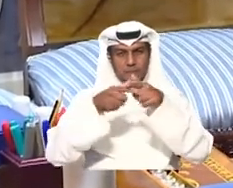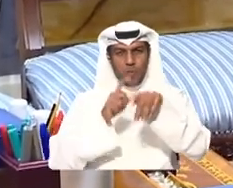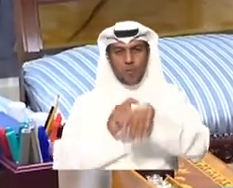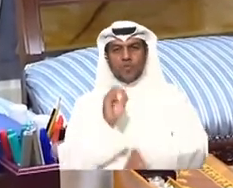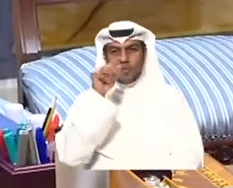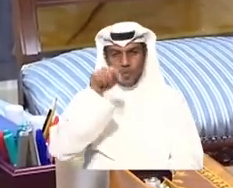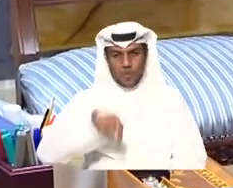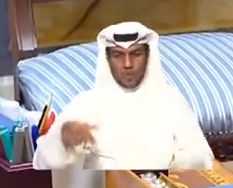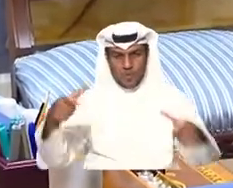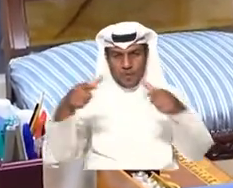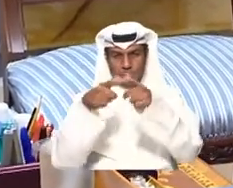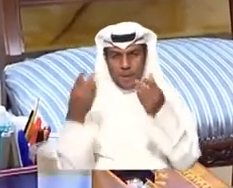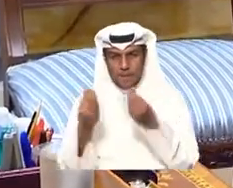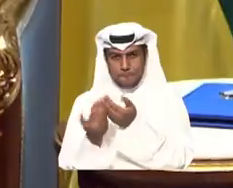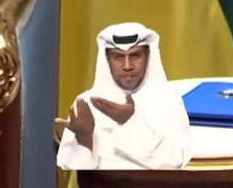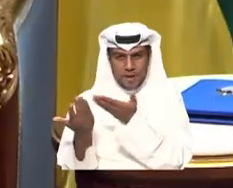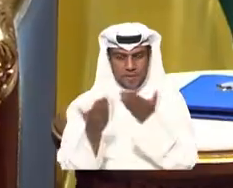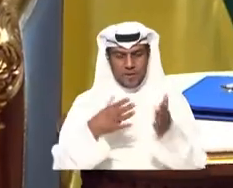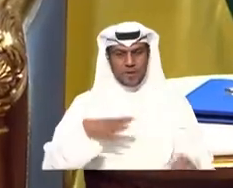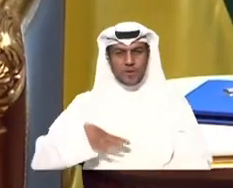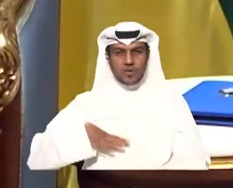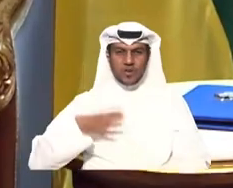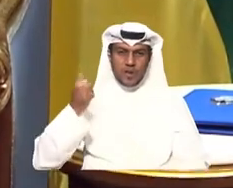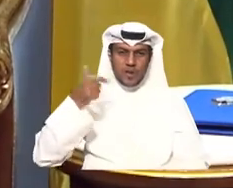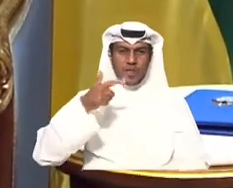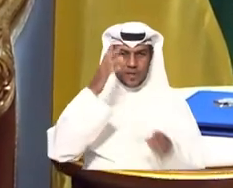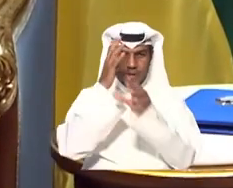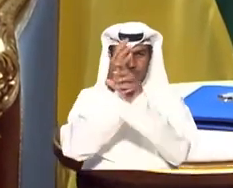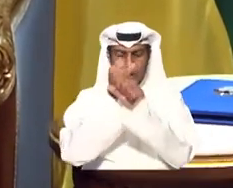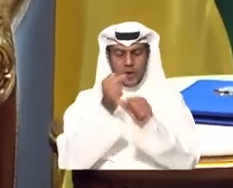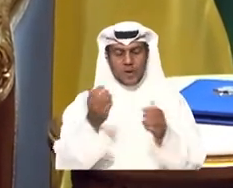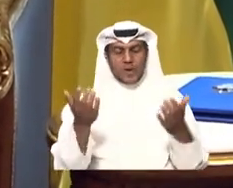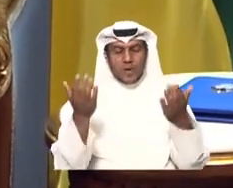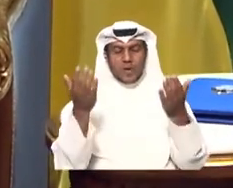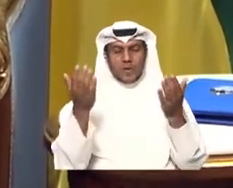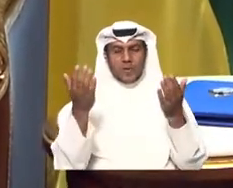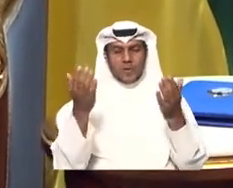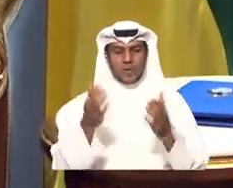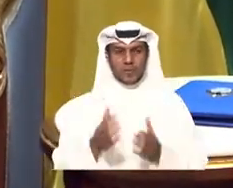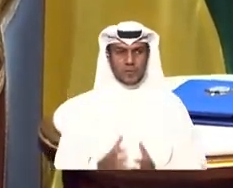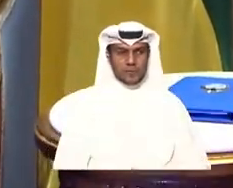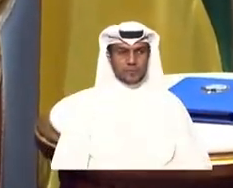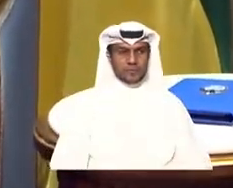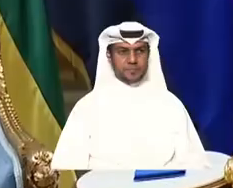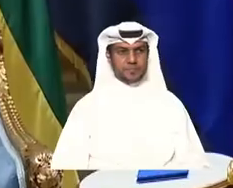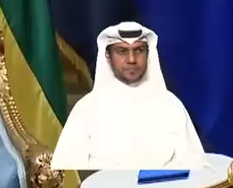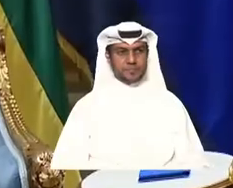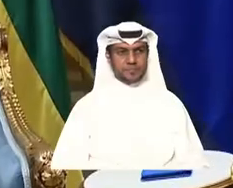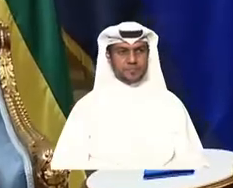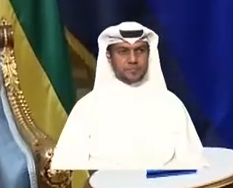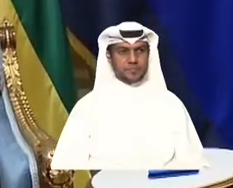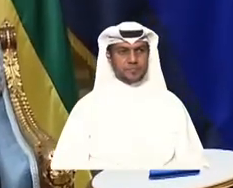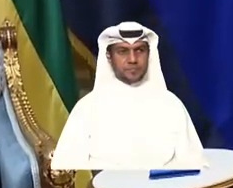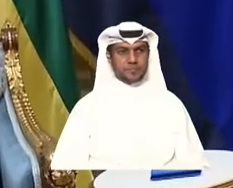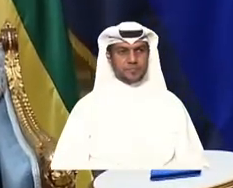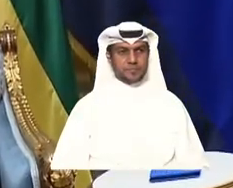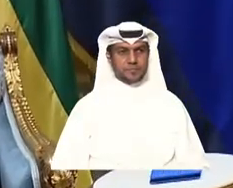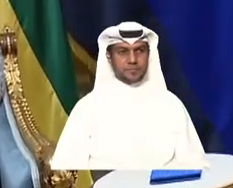اليوم سمو ولي العهد الشيخ مشعل الأحمد الجابر الصباح حفظه الله.